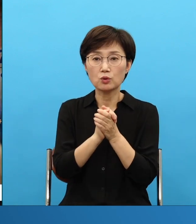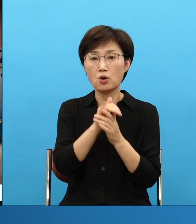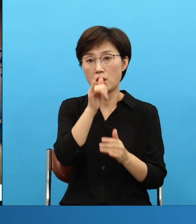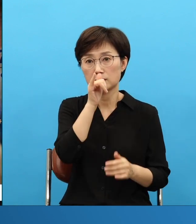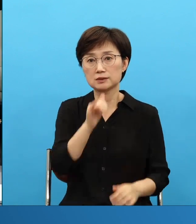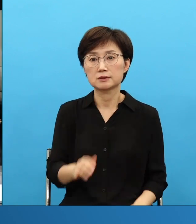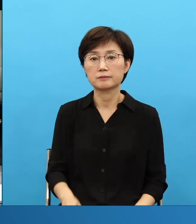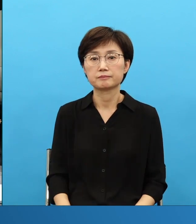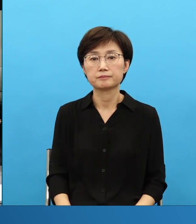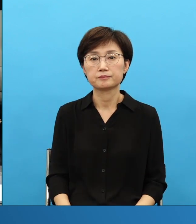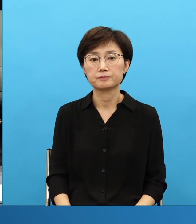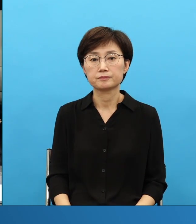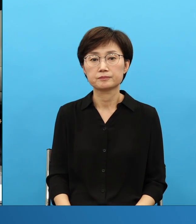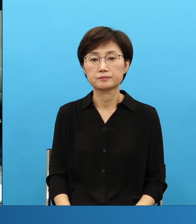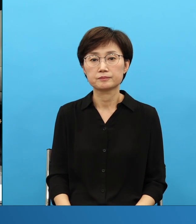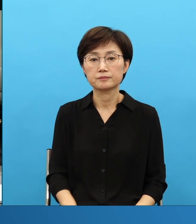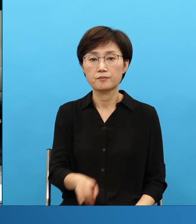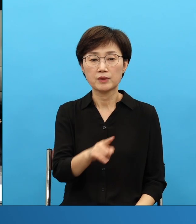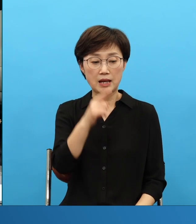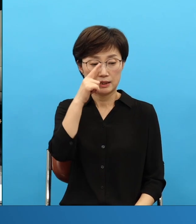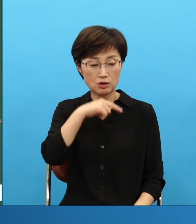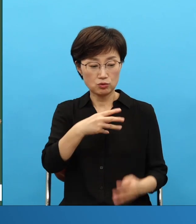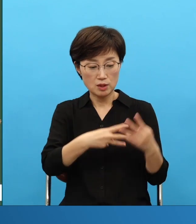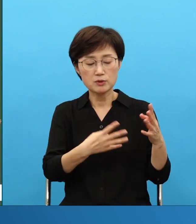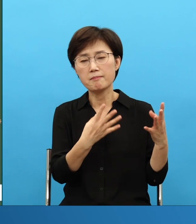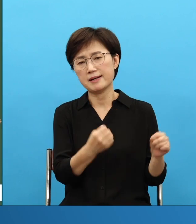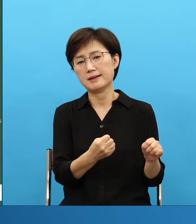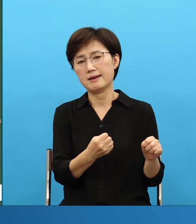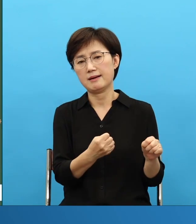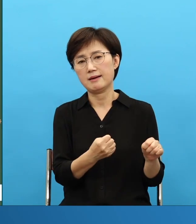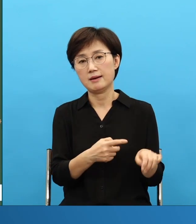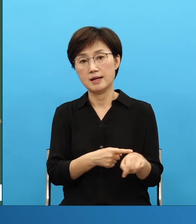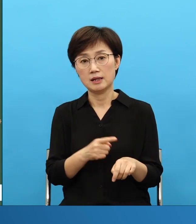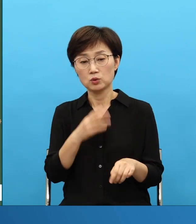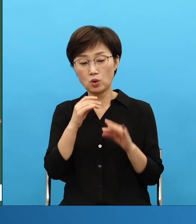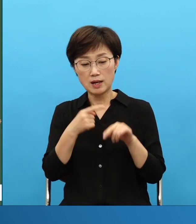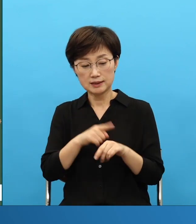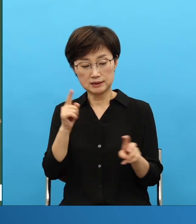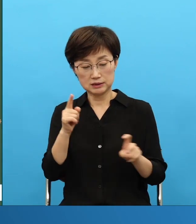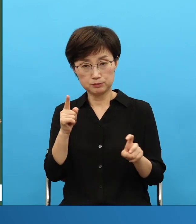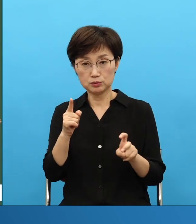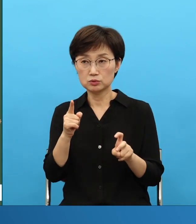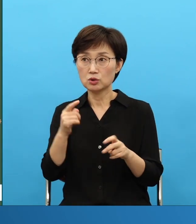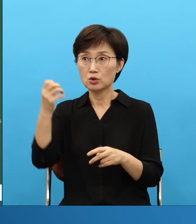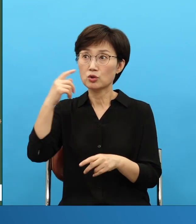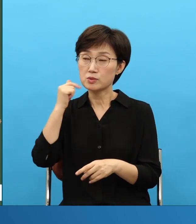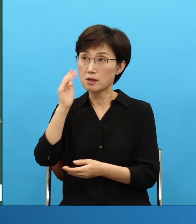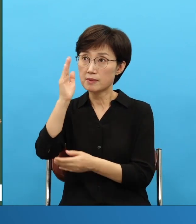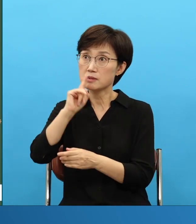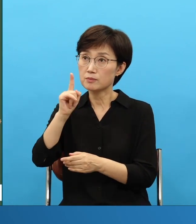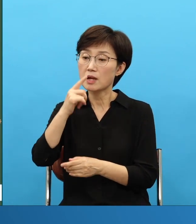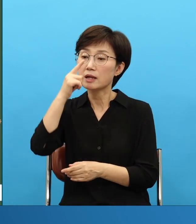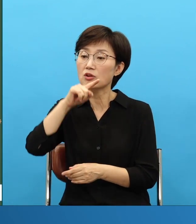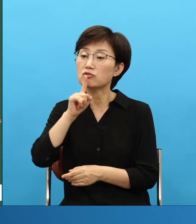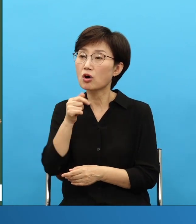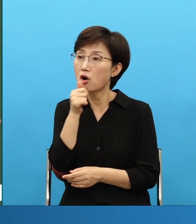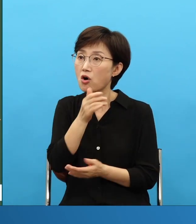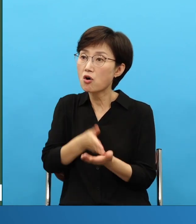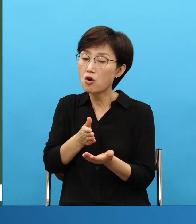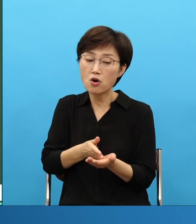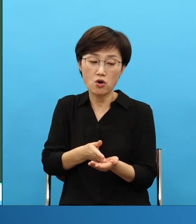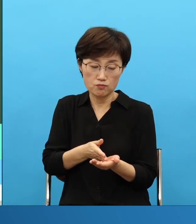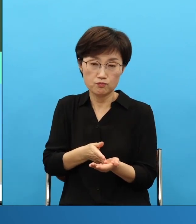집중해. 태국 랩런트들도 많기 때문에 1시 20분에는 류광수 목사님의 말씀을 태국어로 통역해 전하고